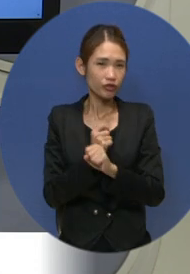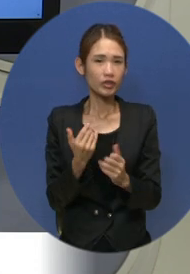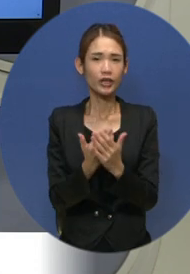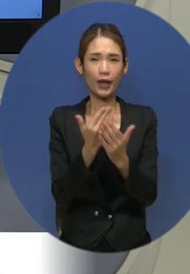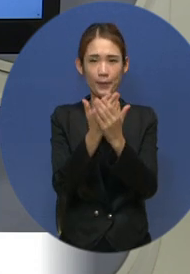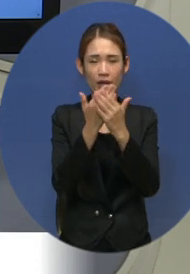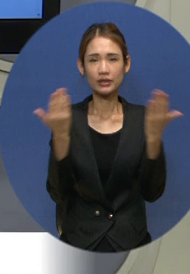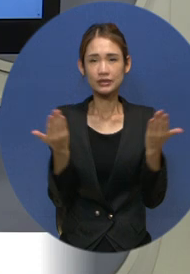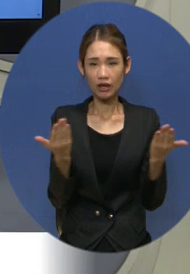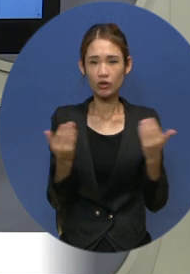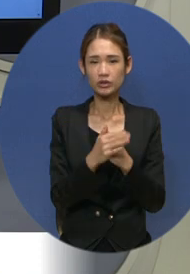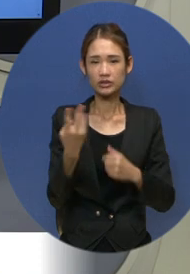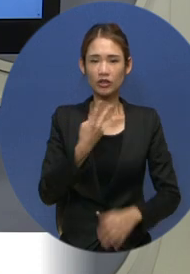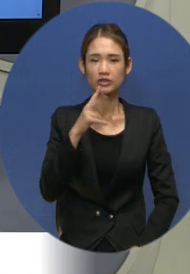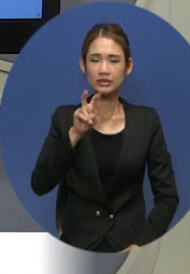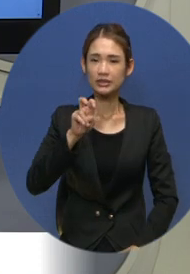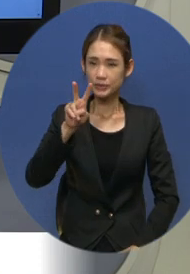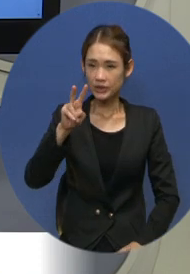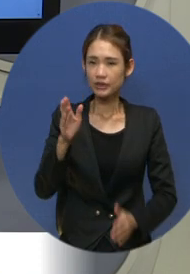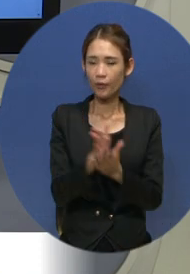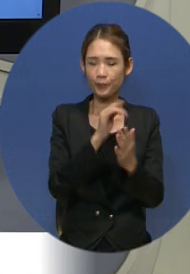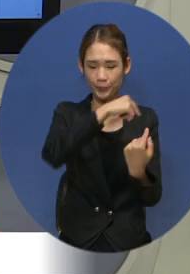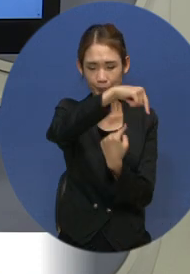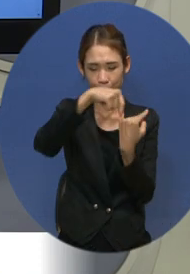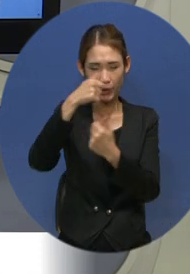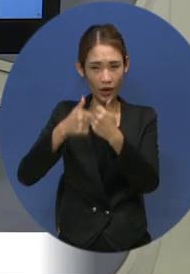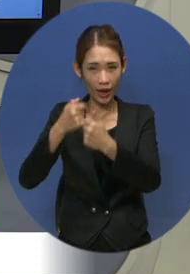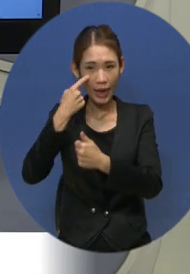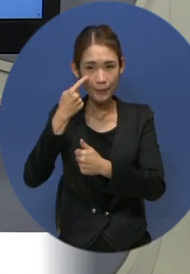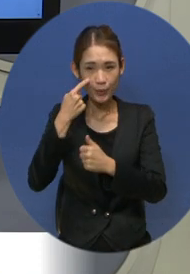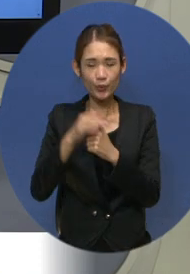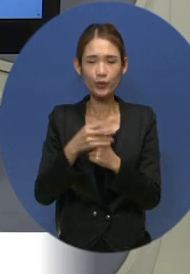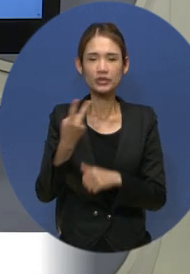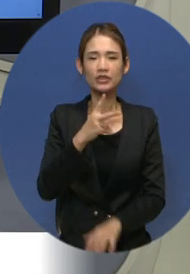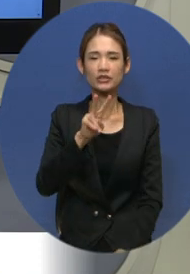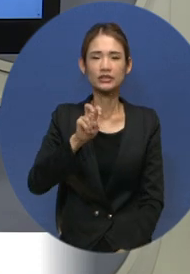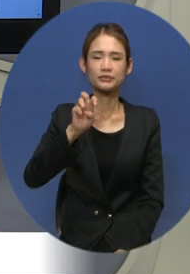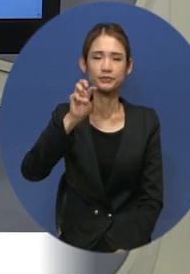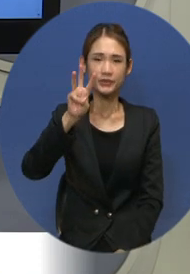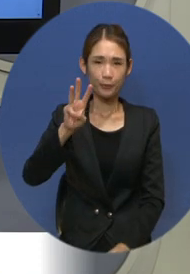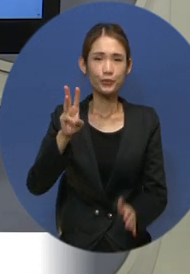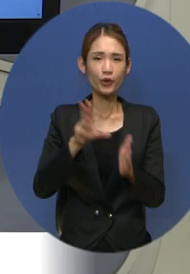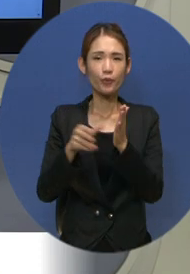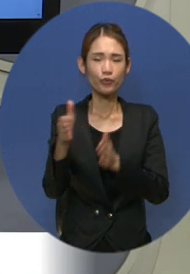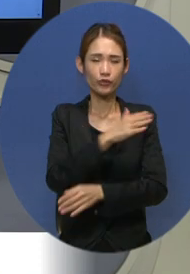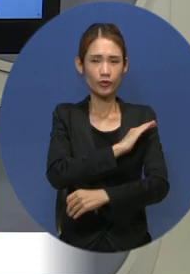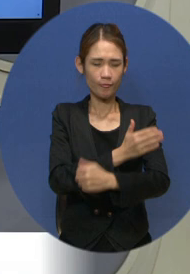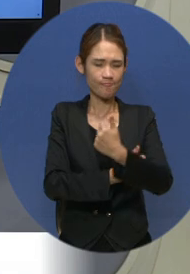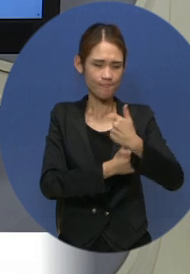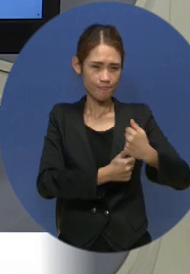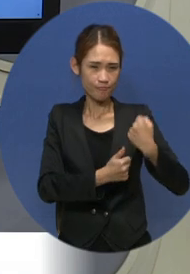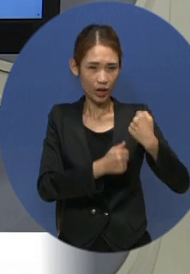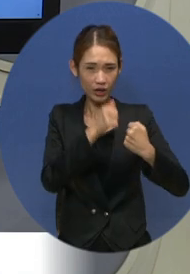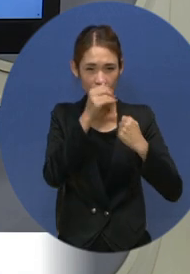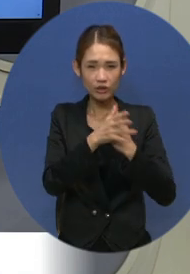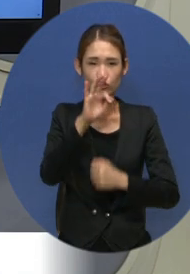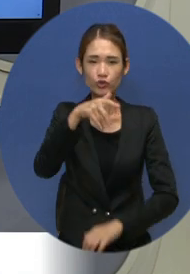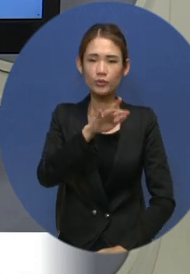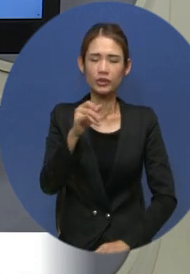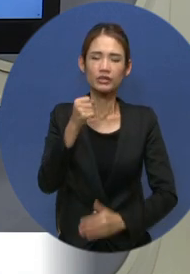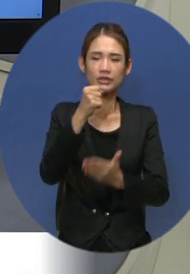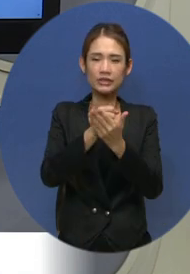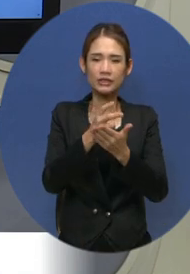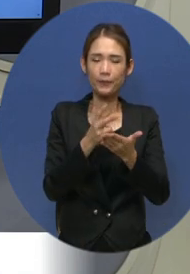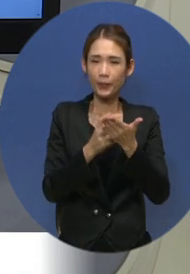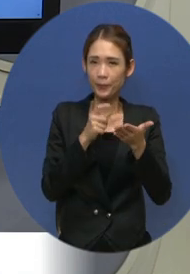2022년 시범운영을 진행하고 2023년 부터 공신력있는 유니버설 디자인 인증제 를 추진할